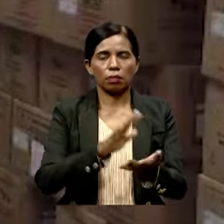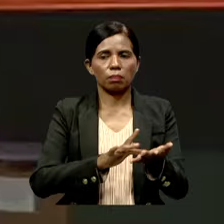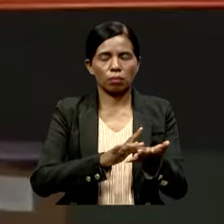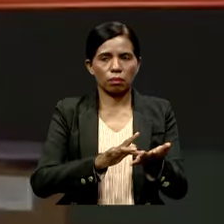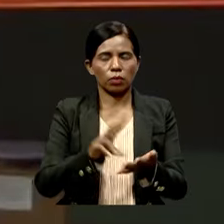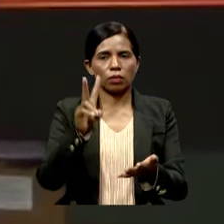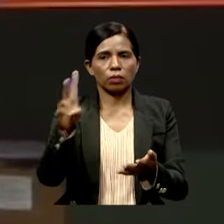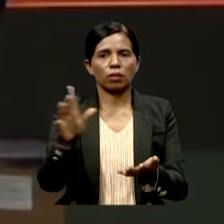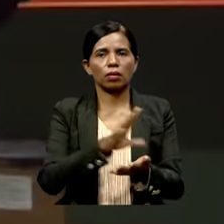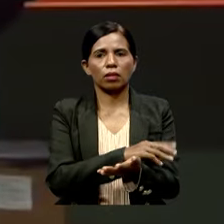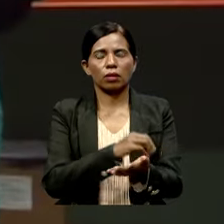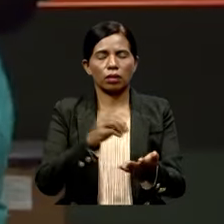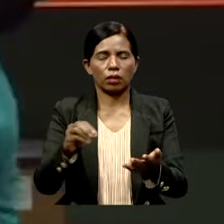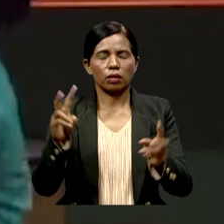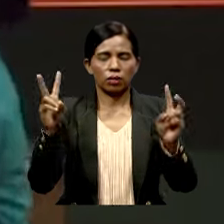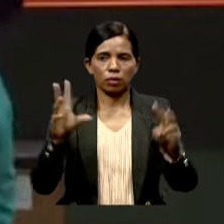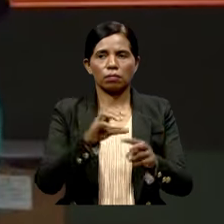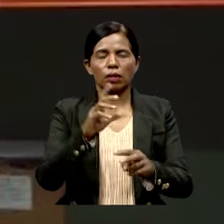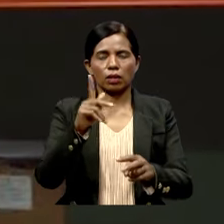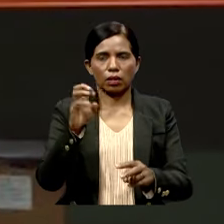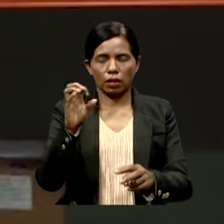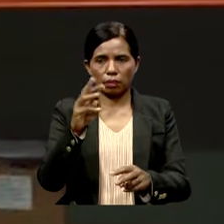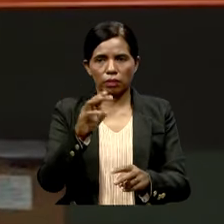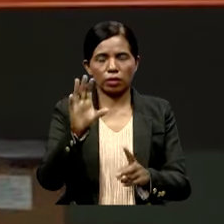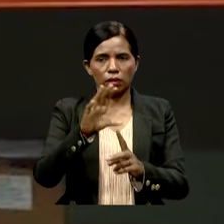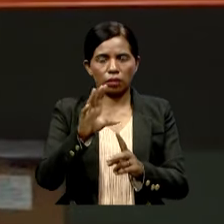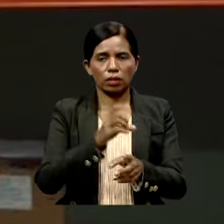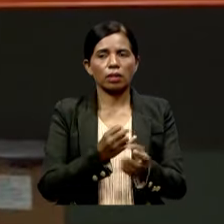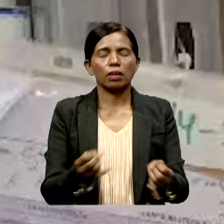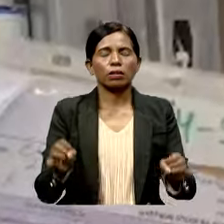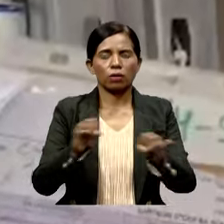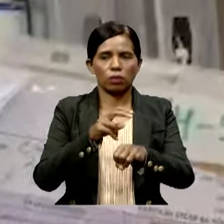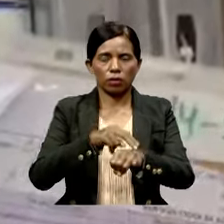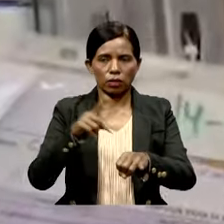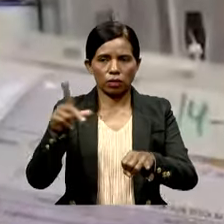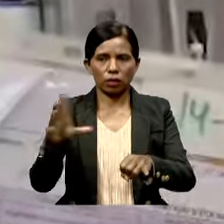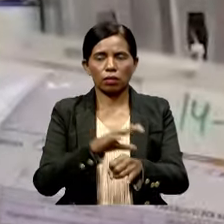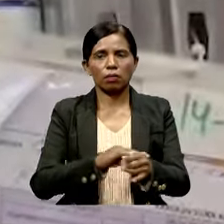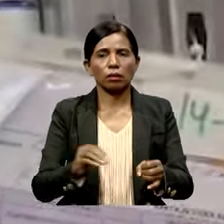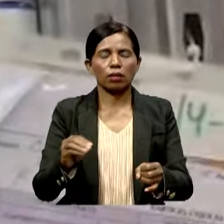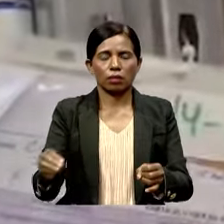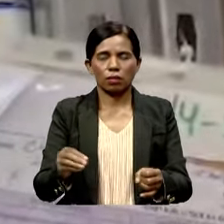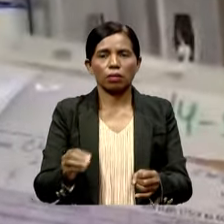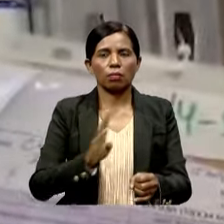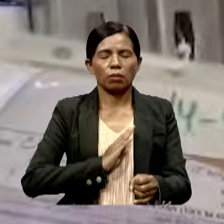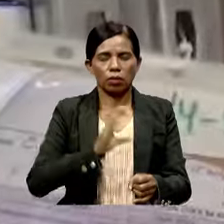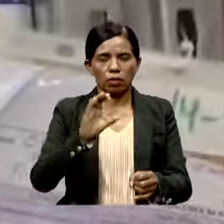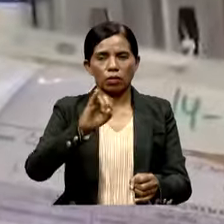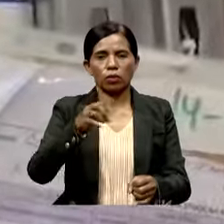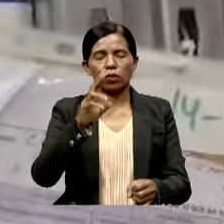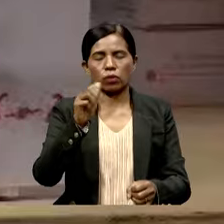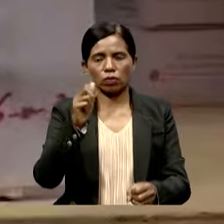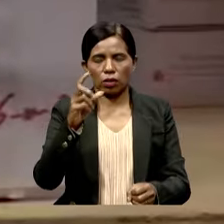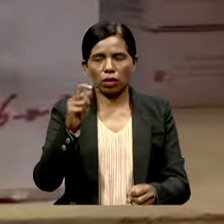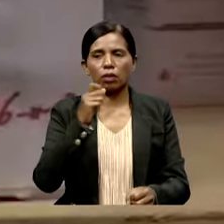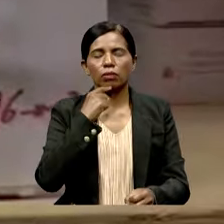item tolu no topical cream chef departamento Instituto Nacional Farmasia produto medico regional Baucau Juan Cancio